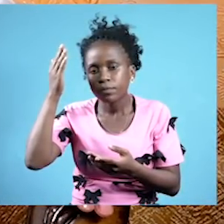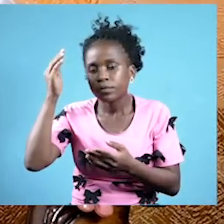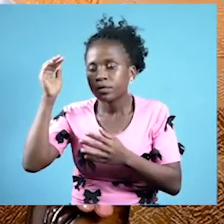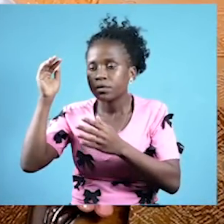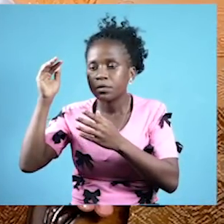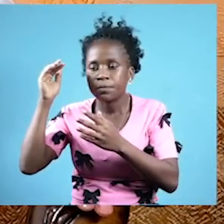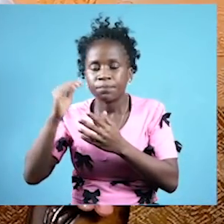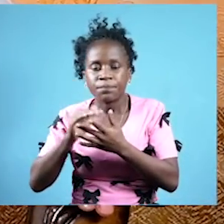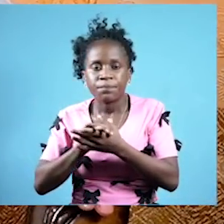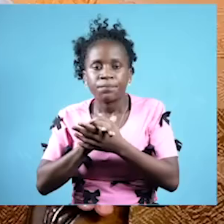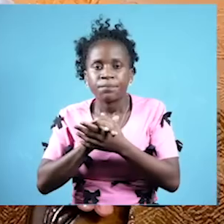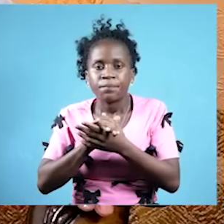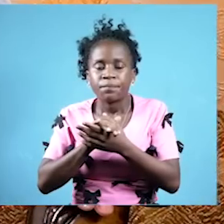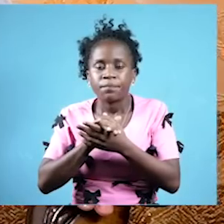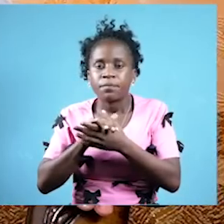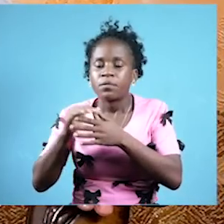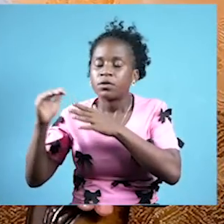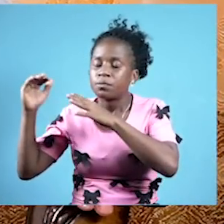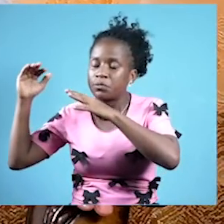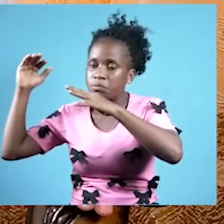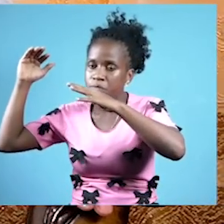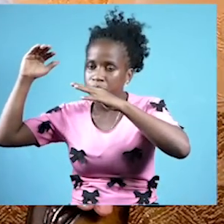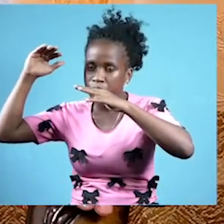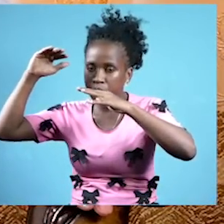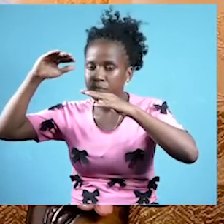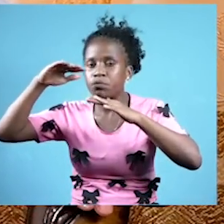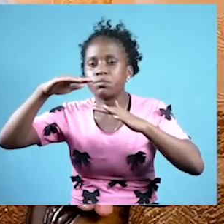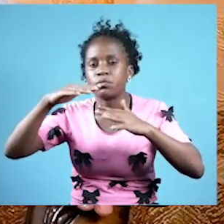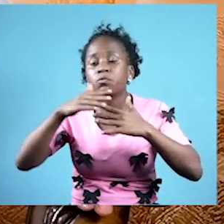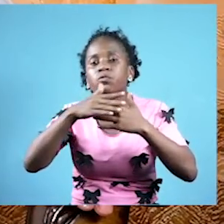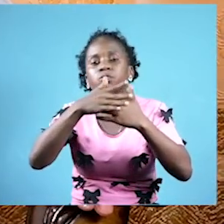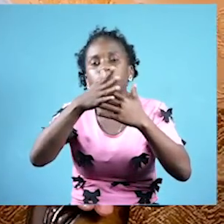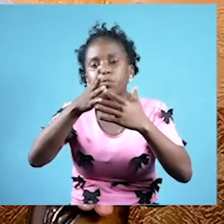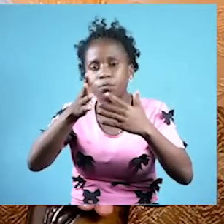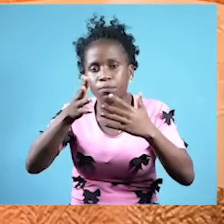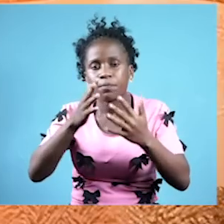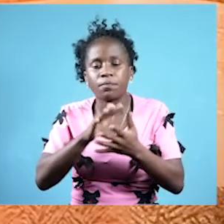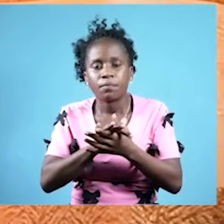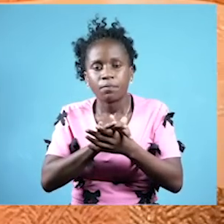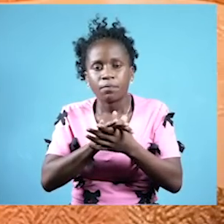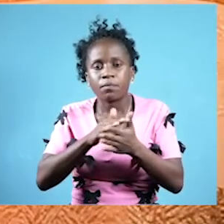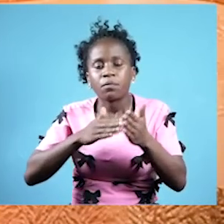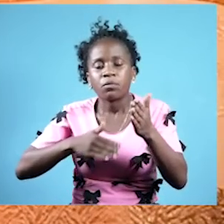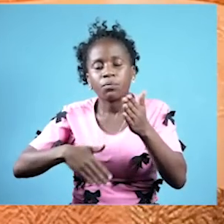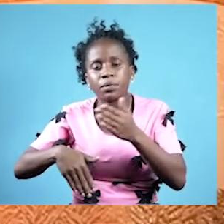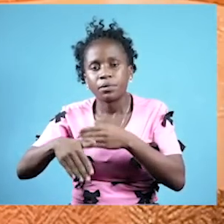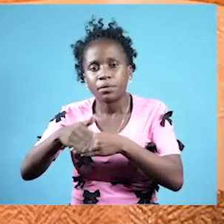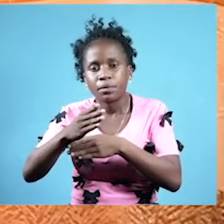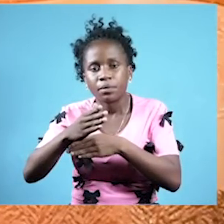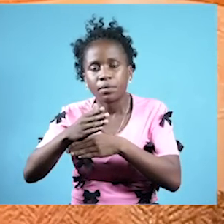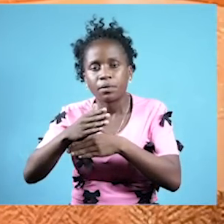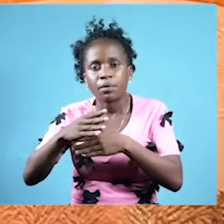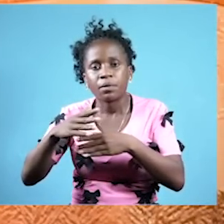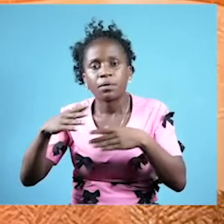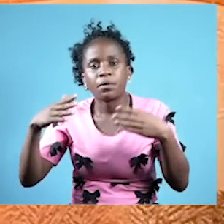wahi, kwa Kiswahili tunaita ufunuo, kupitia malaika